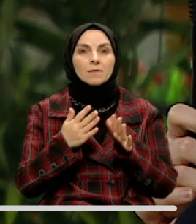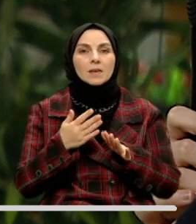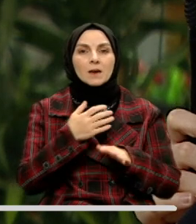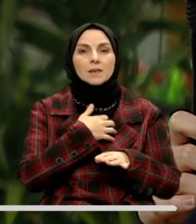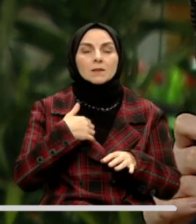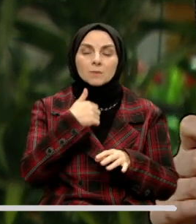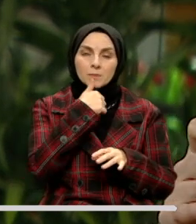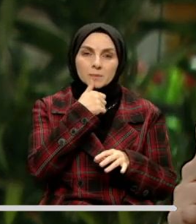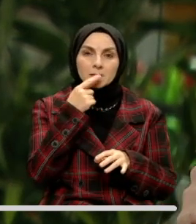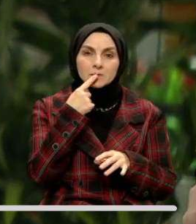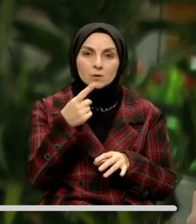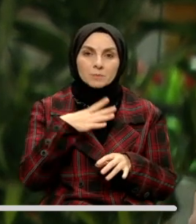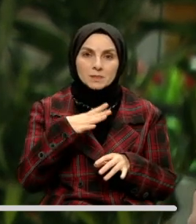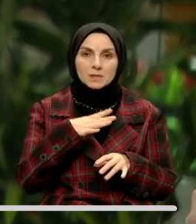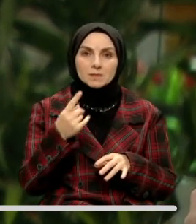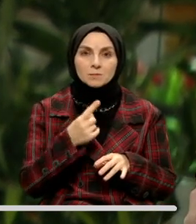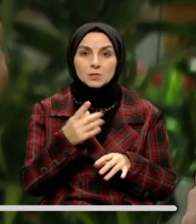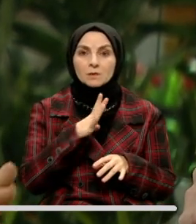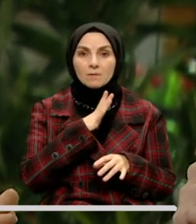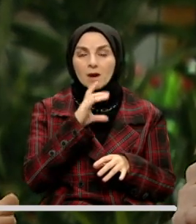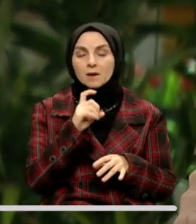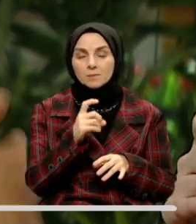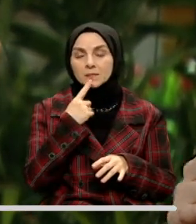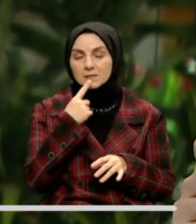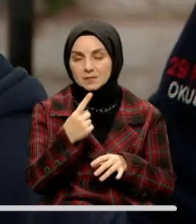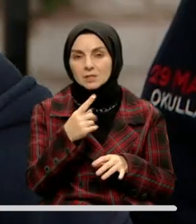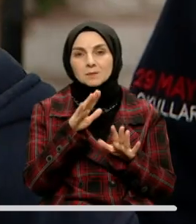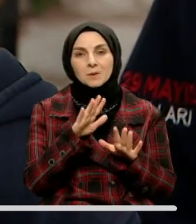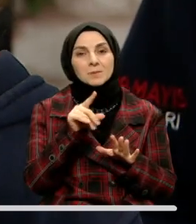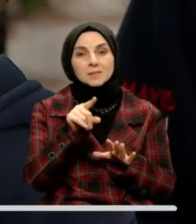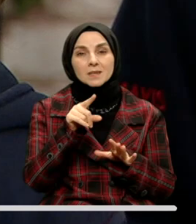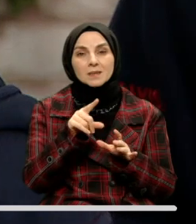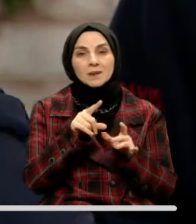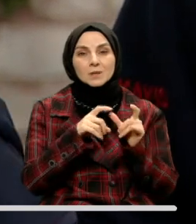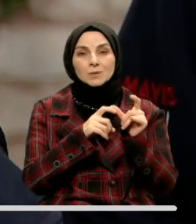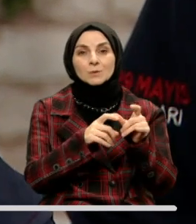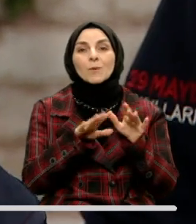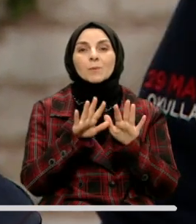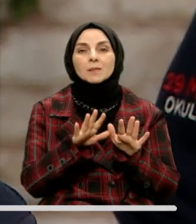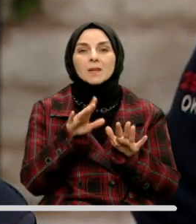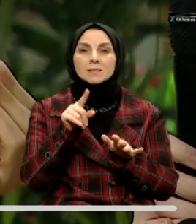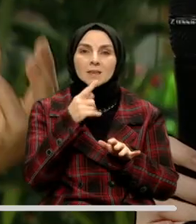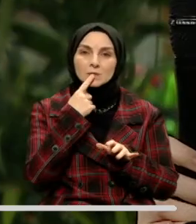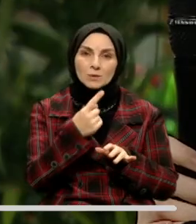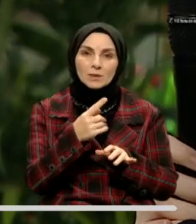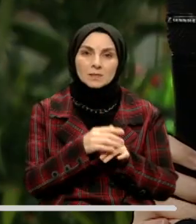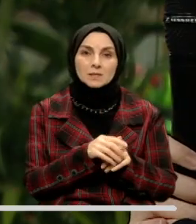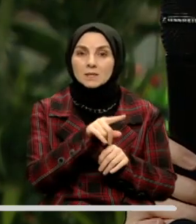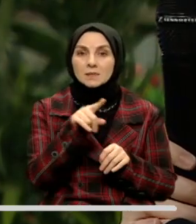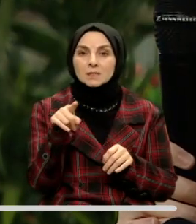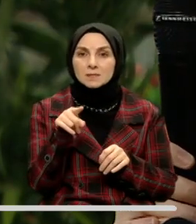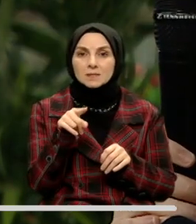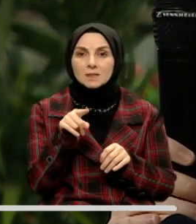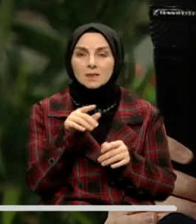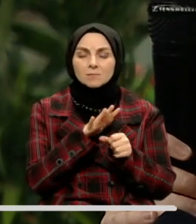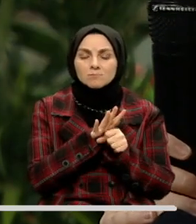anne babalara söylemek istediğin bir şey var mı diyecek mi? Ama sen daha ben sorumu sormadan anne babalar özelinde söyledin. Evet. O zaman şöyle mi anlıyorum? Sizi